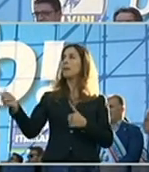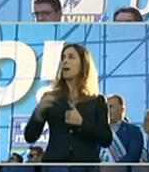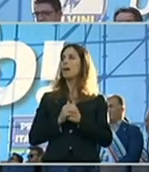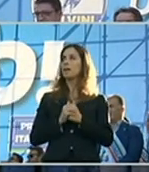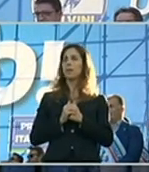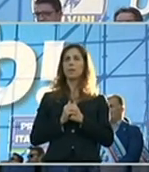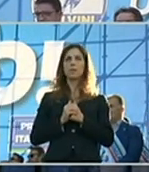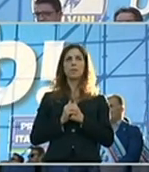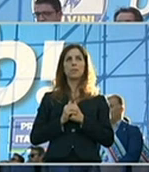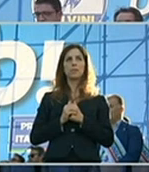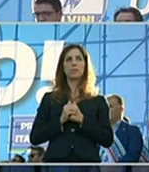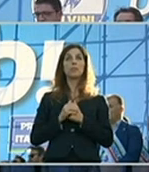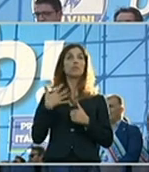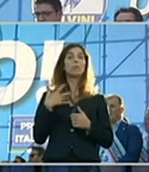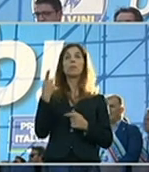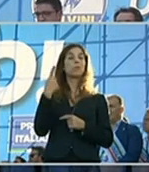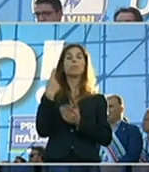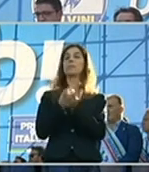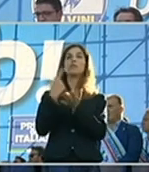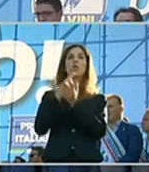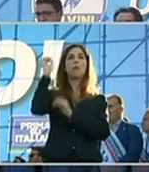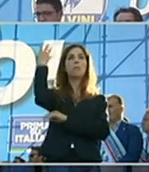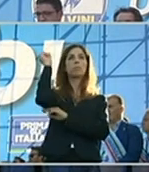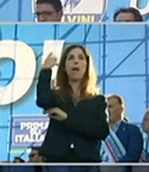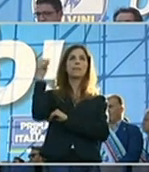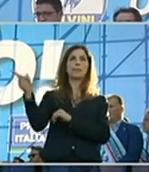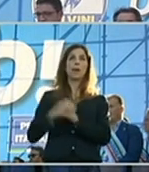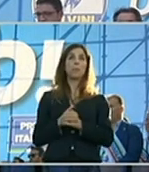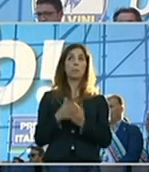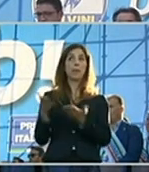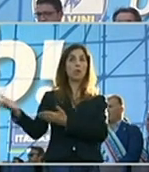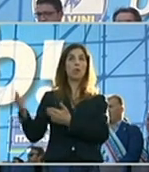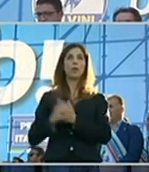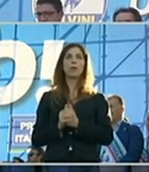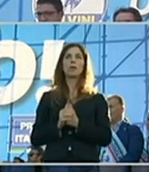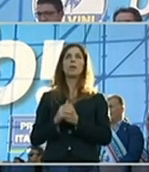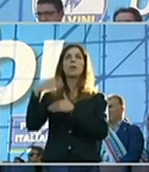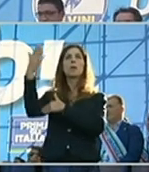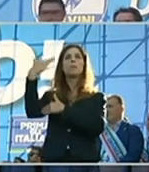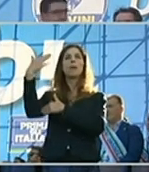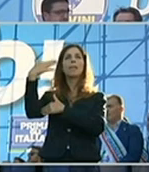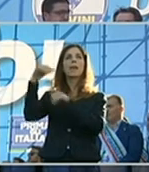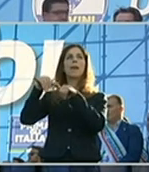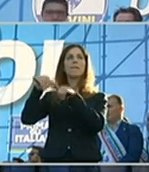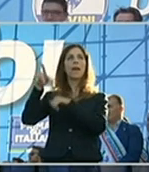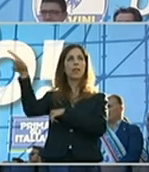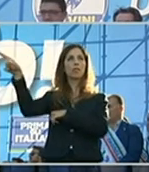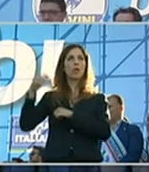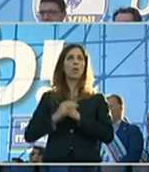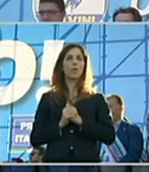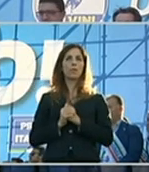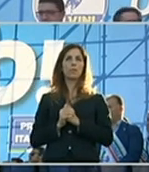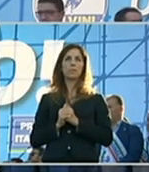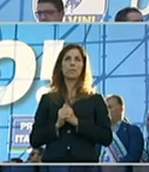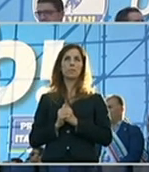Ancora? C'è bisogno di un'ambulanza? Prego, sotto la bandiera del Veneto. Ecco.